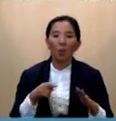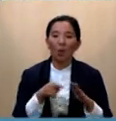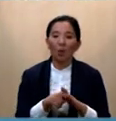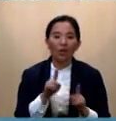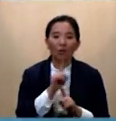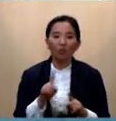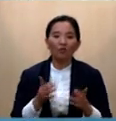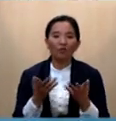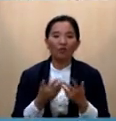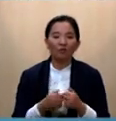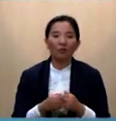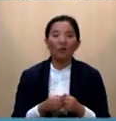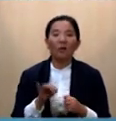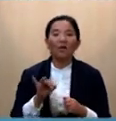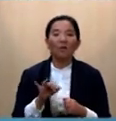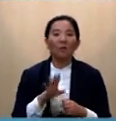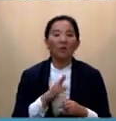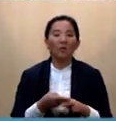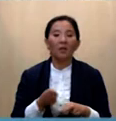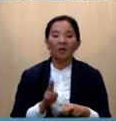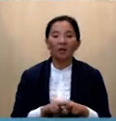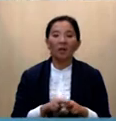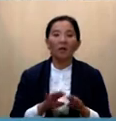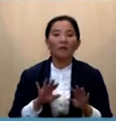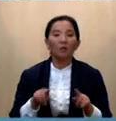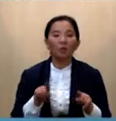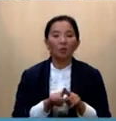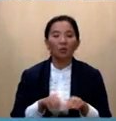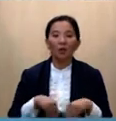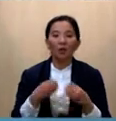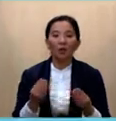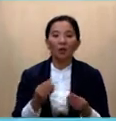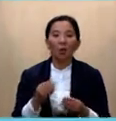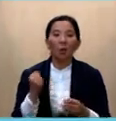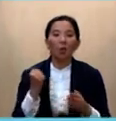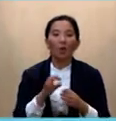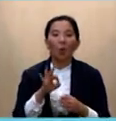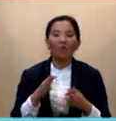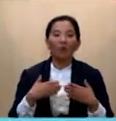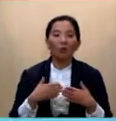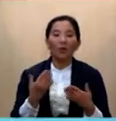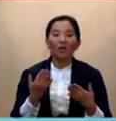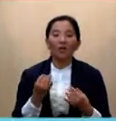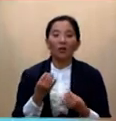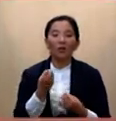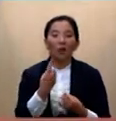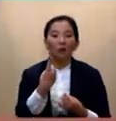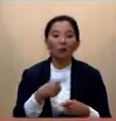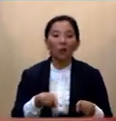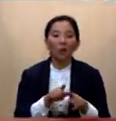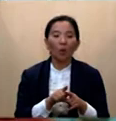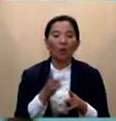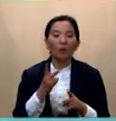будет засчитан. Но было это. В этом случае дается удар от ворот. Надо еще понимать такой